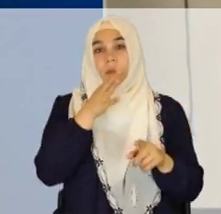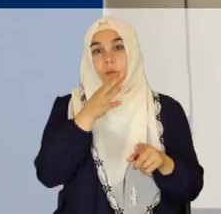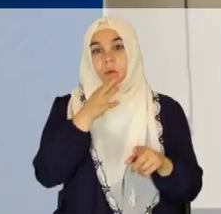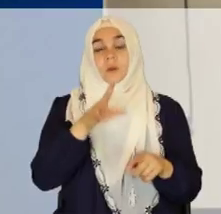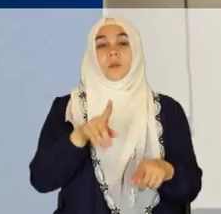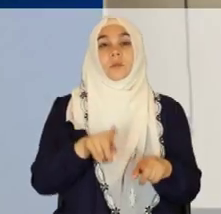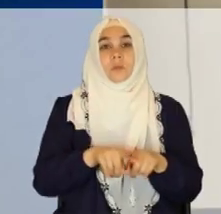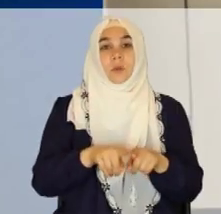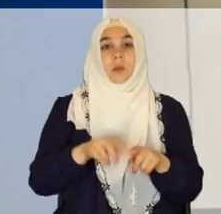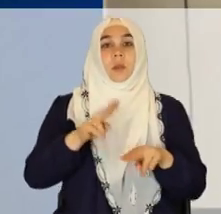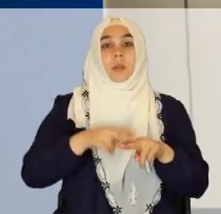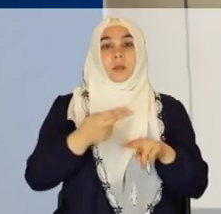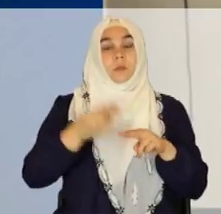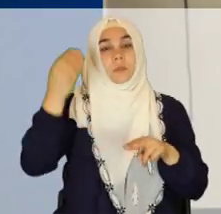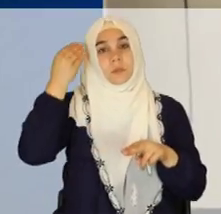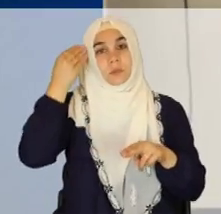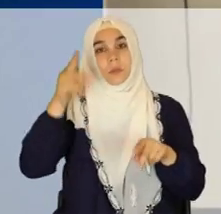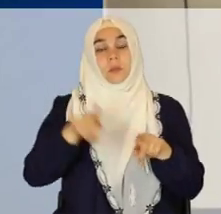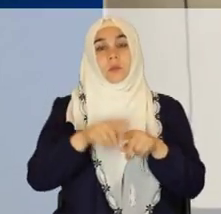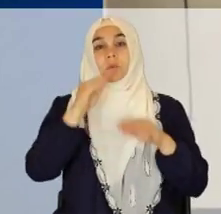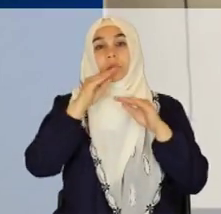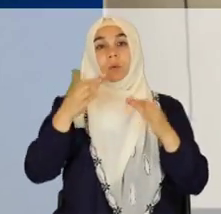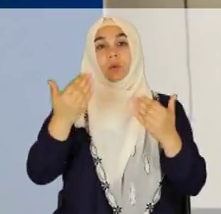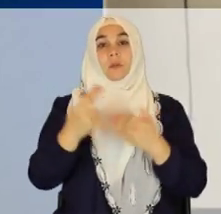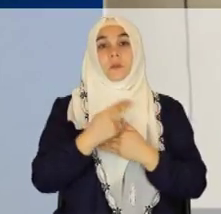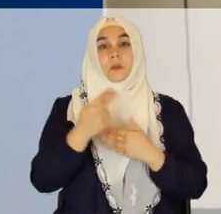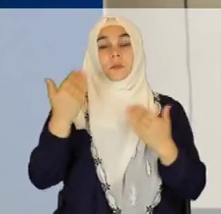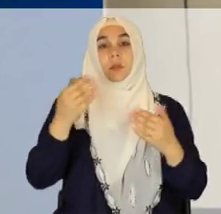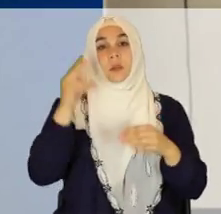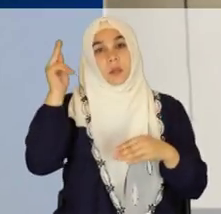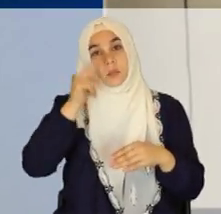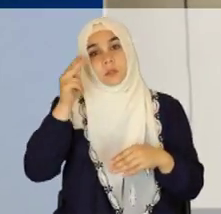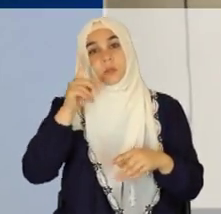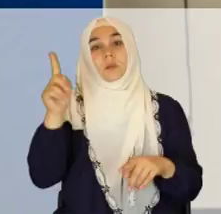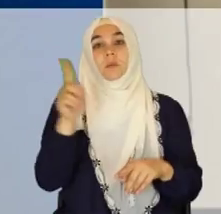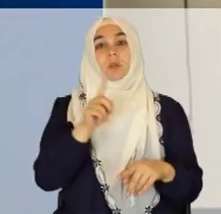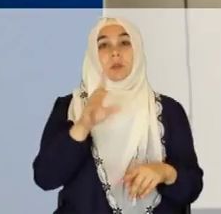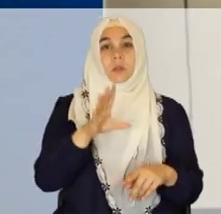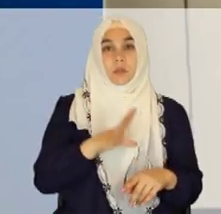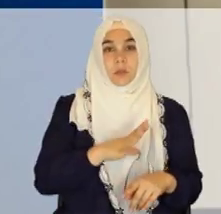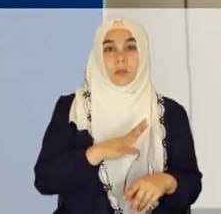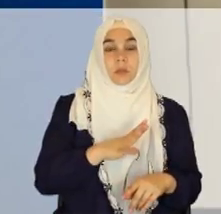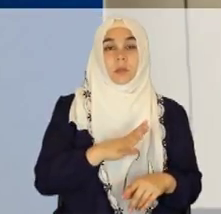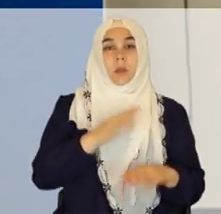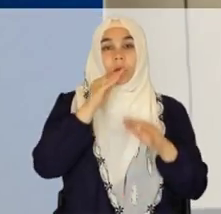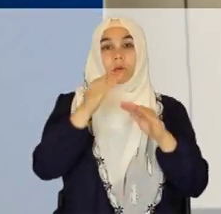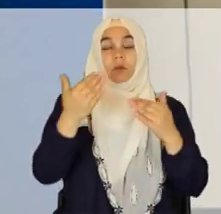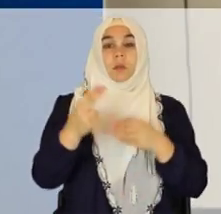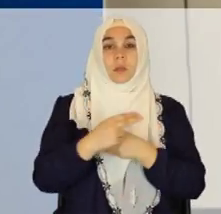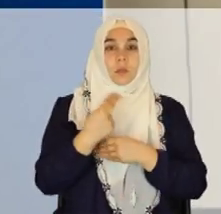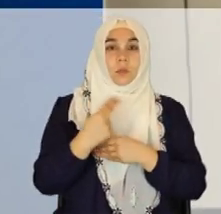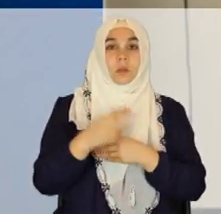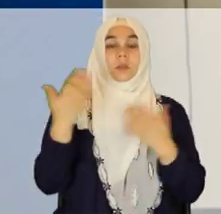Shu ma'noda ruhiy tarbiya ilmi nima degani ekanligi, ruhni